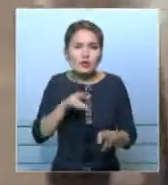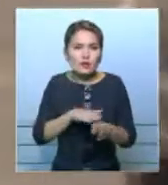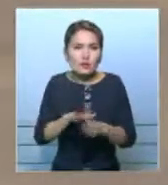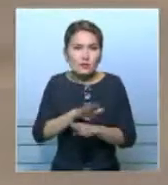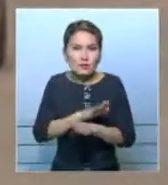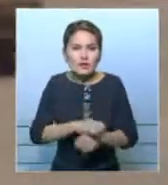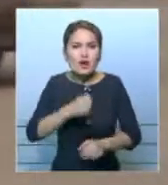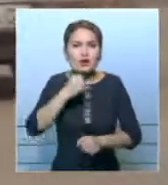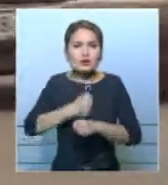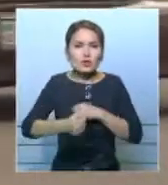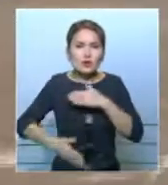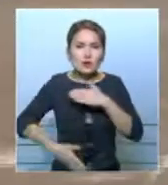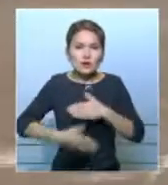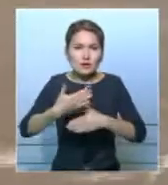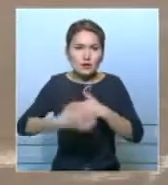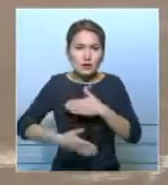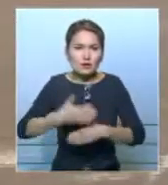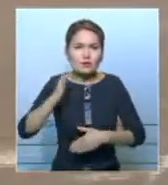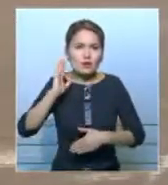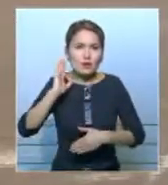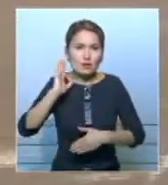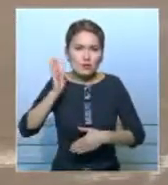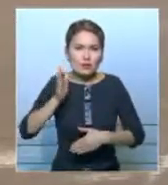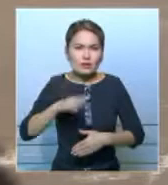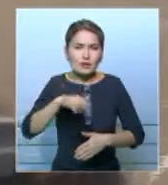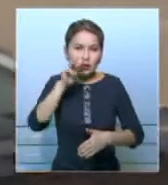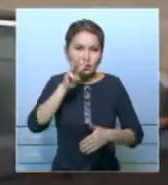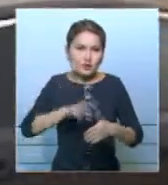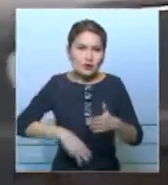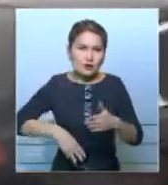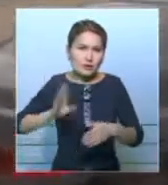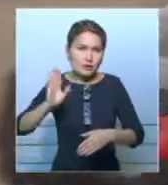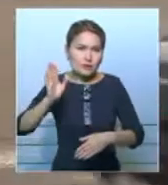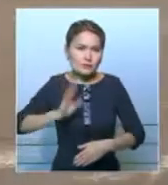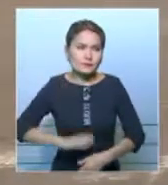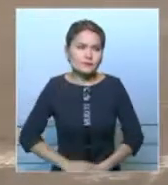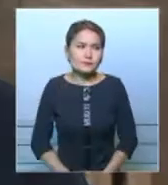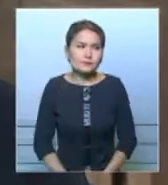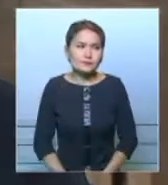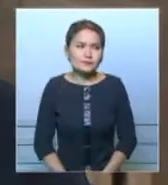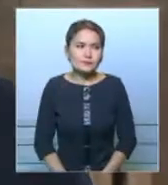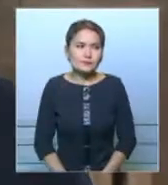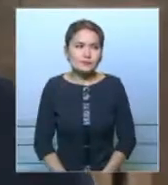белгілі болған аудиторлар сәйкесінше әкімшілік немесе қылмыстық жауапқа тартылады.